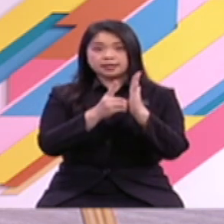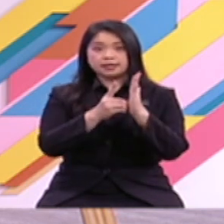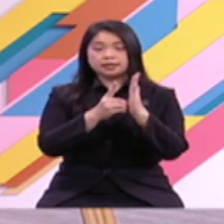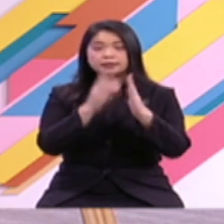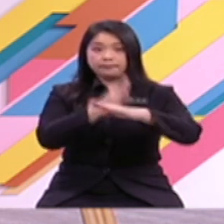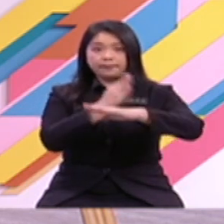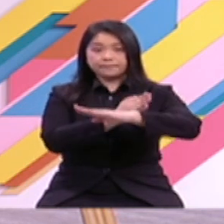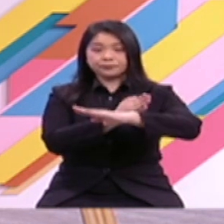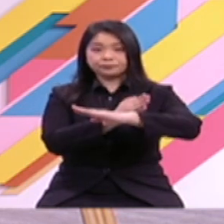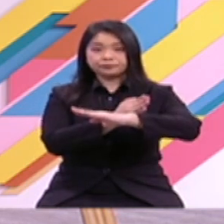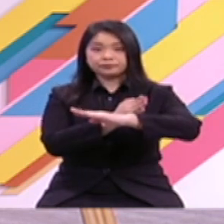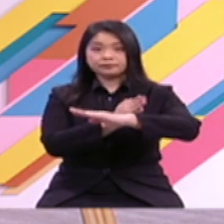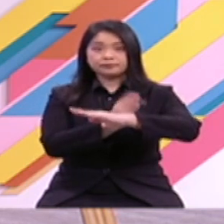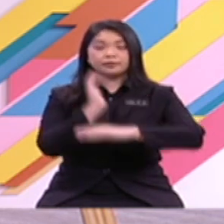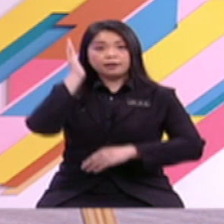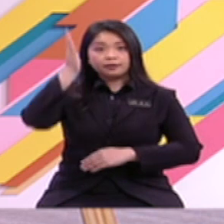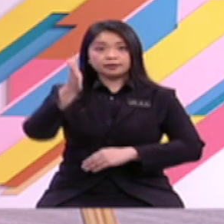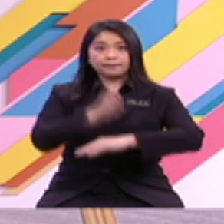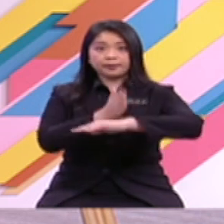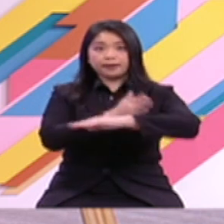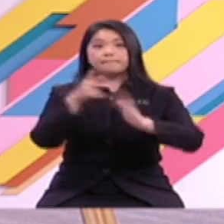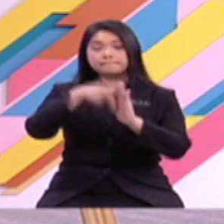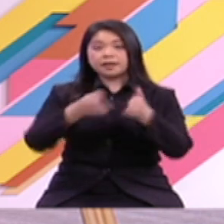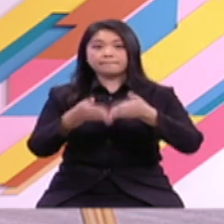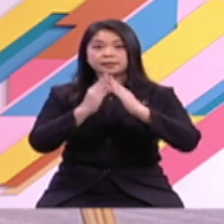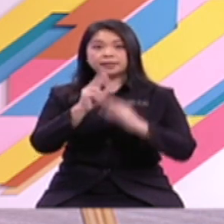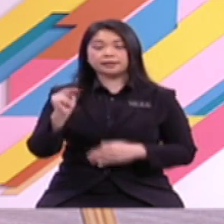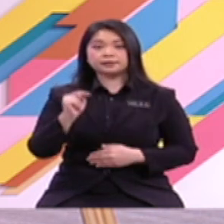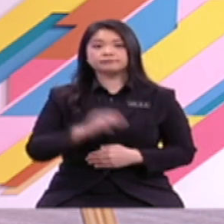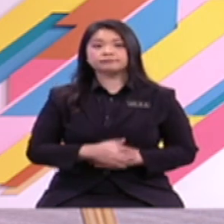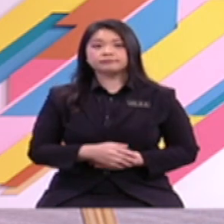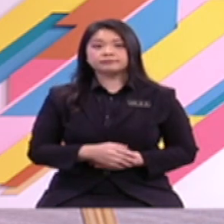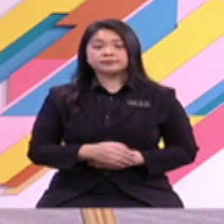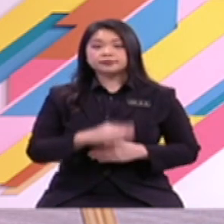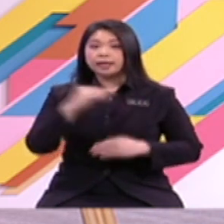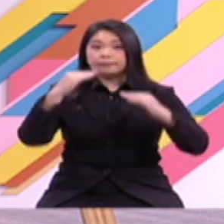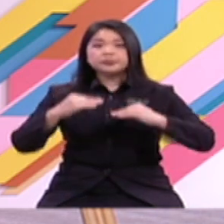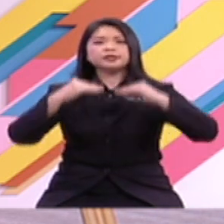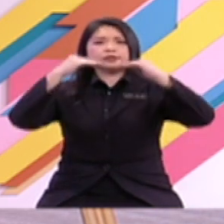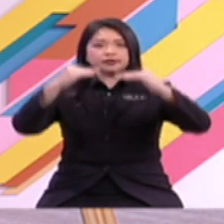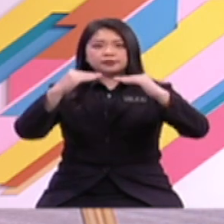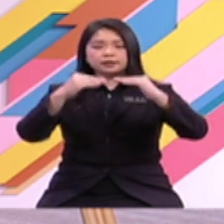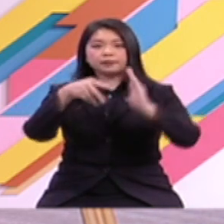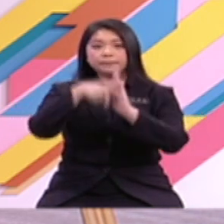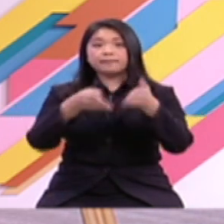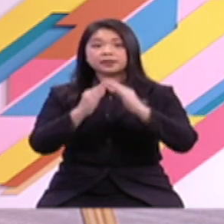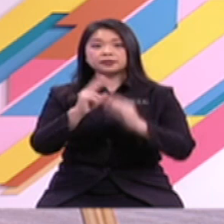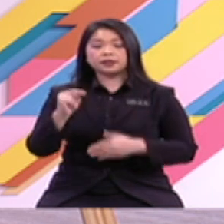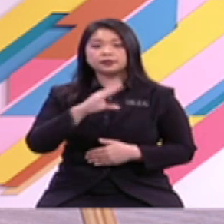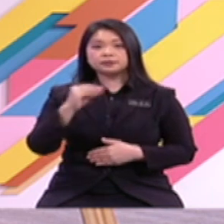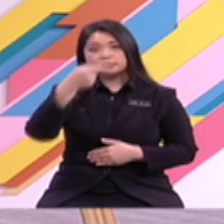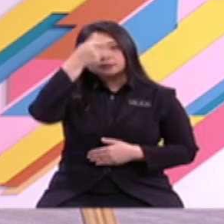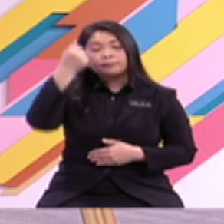akan mengembangkan permintaan akan meningkatkan permintaan Oke sebagai tahu sebenarnya